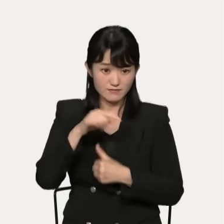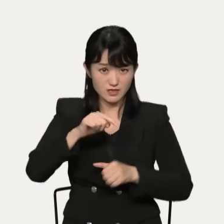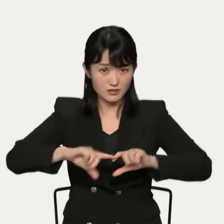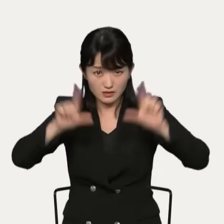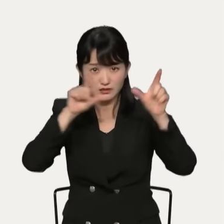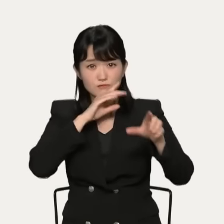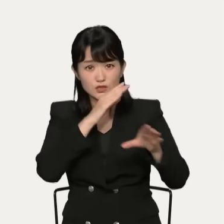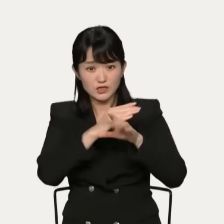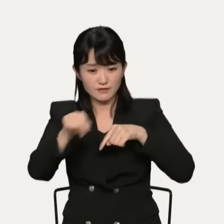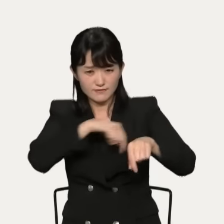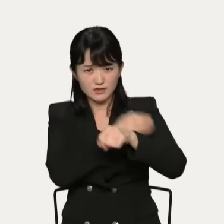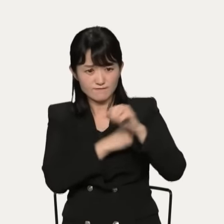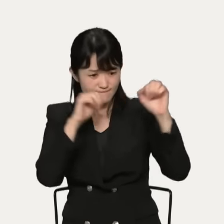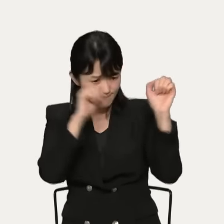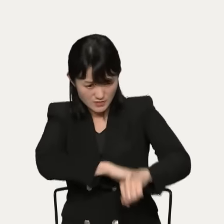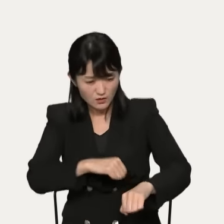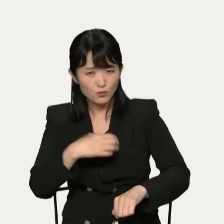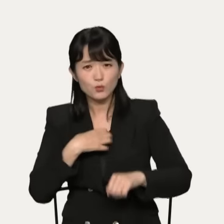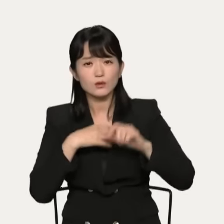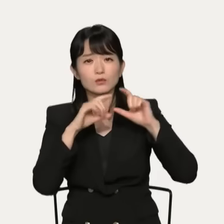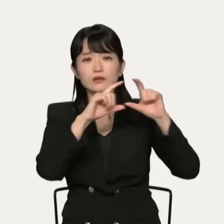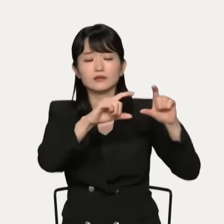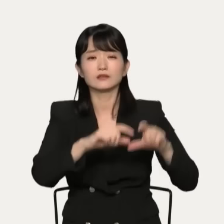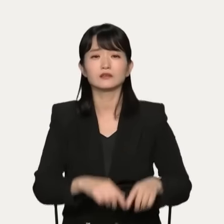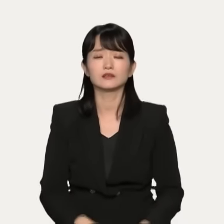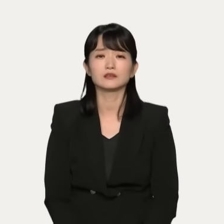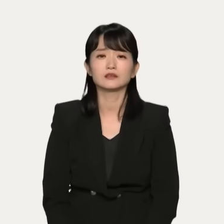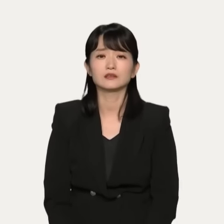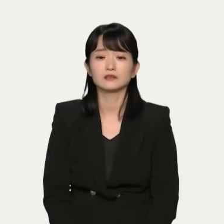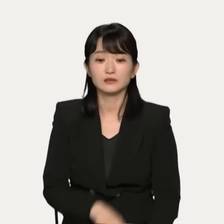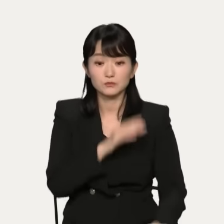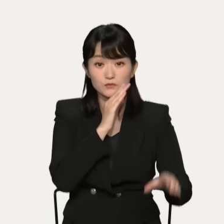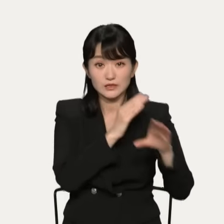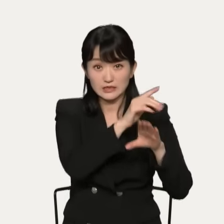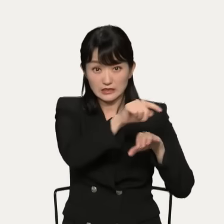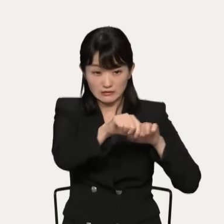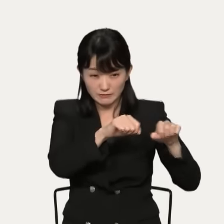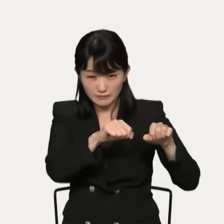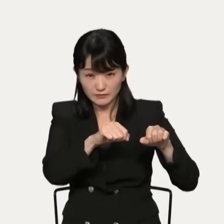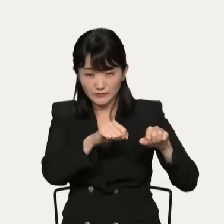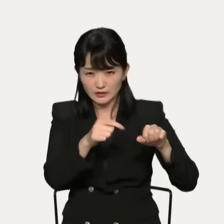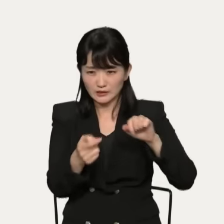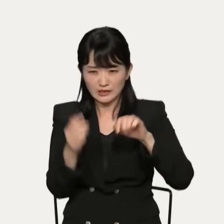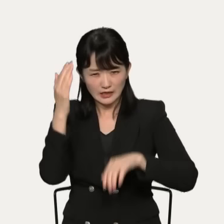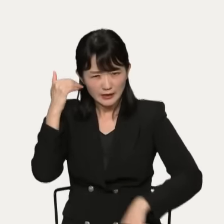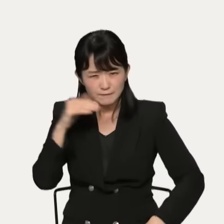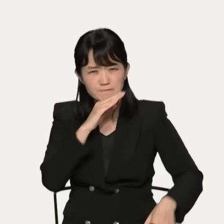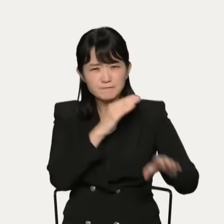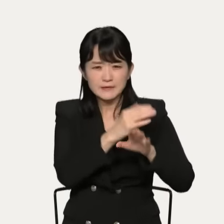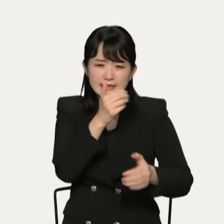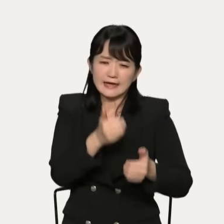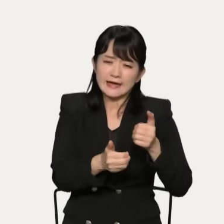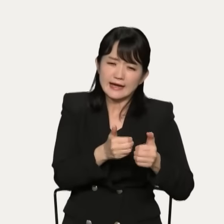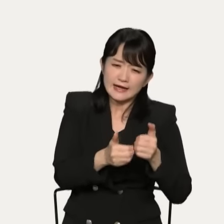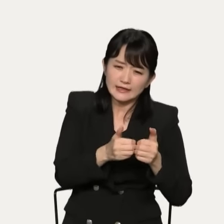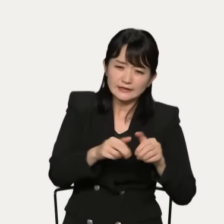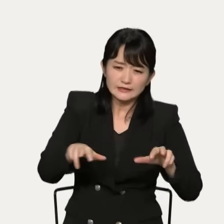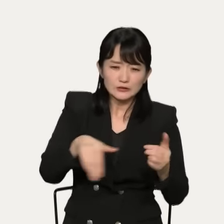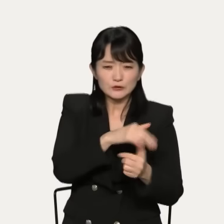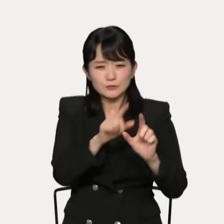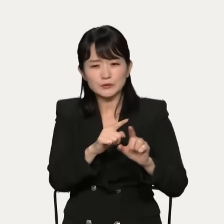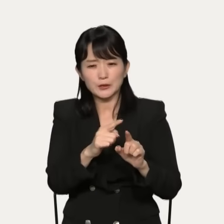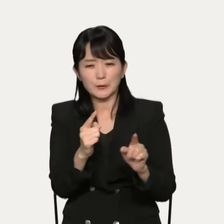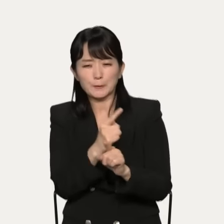종말일 것이라며 강한 경고로 맞섰습니다. 북한의 행동을 남남 갈등을 조장해 국면을 전환해보려는